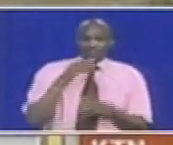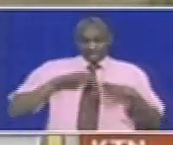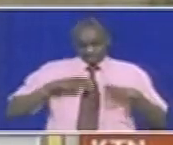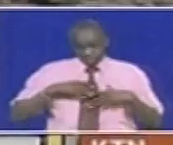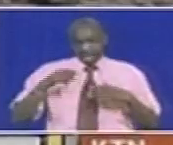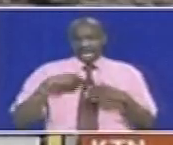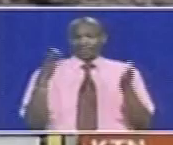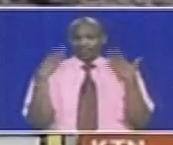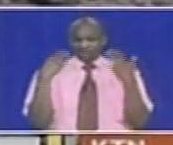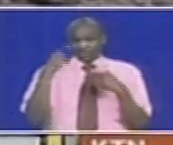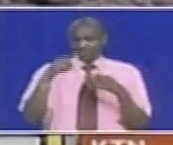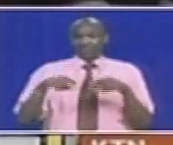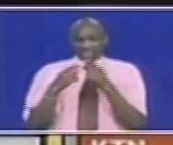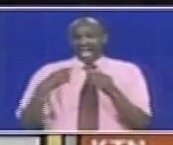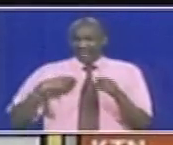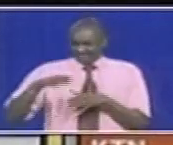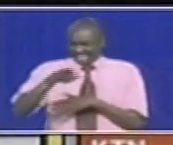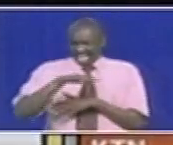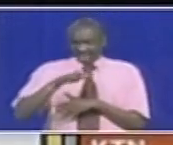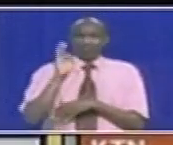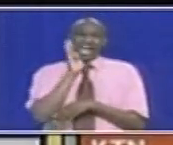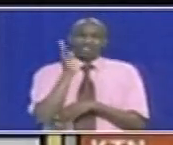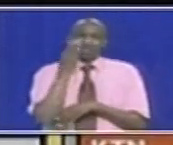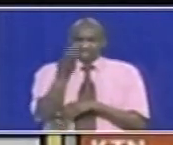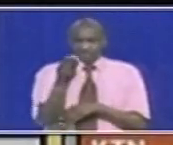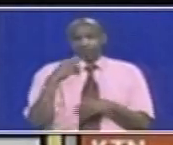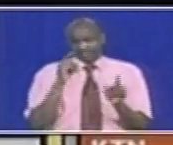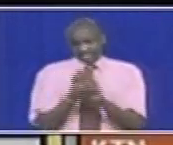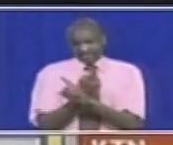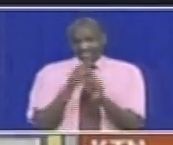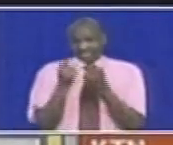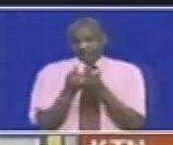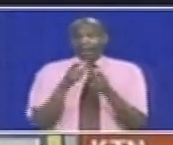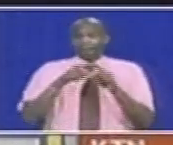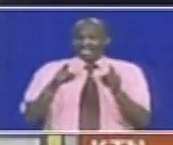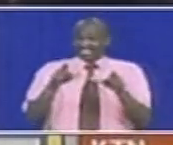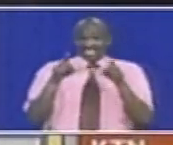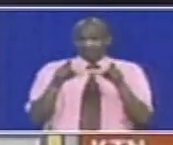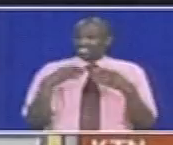Meru, ikikumbukwa kuwa ardhi kubwa ya Isiolo huwa ni ardhi ya jamii na wengi hawana vyeti vya umiliki.